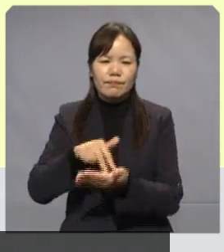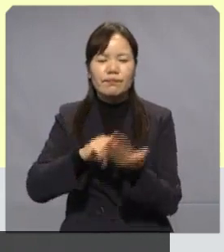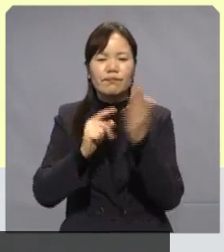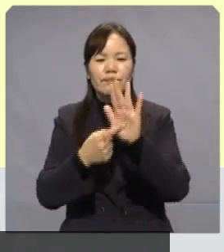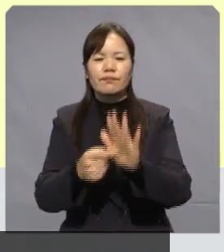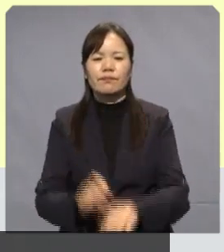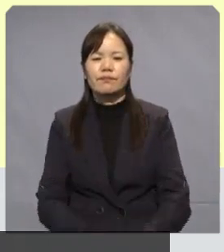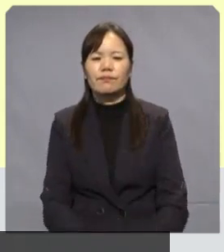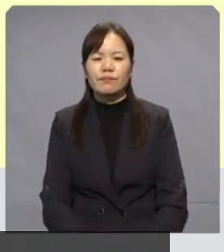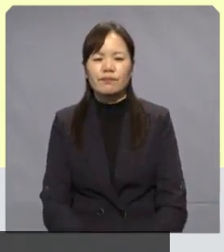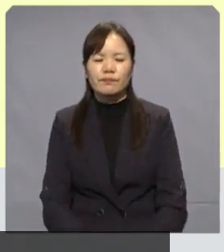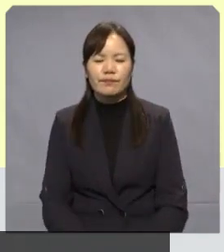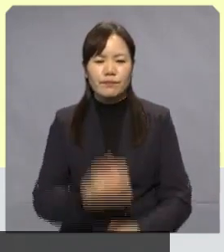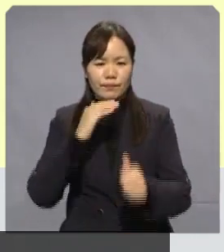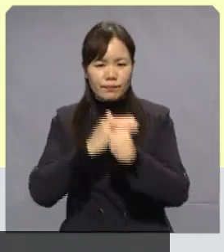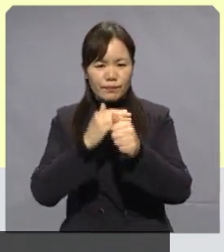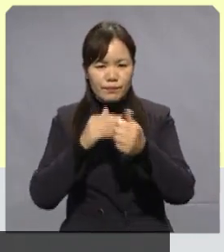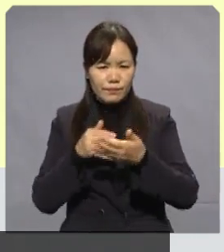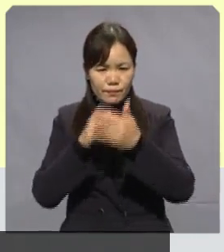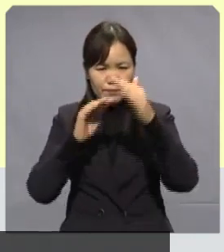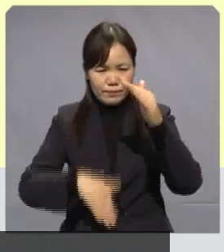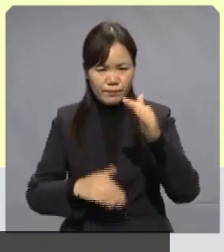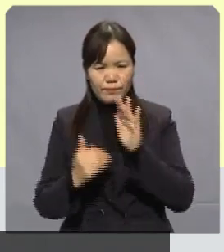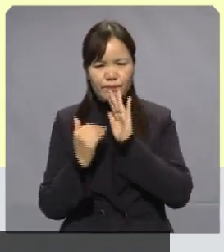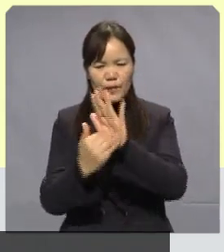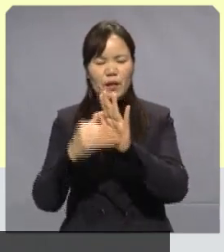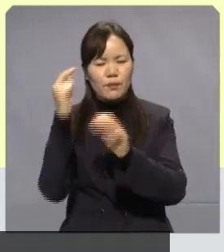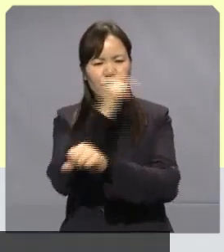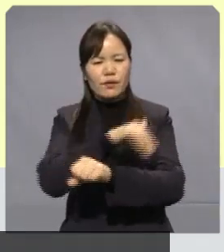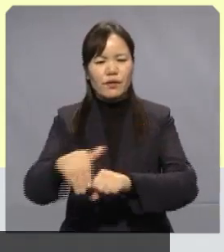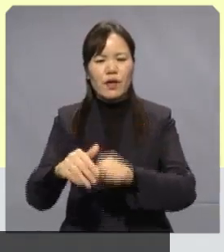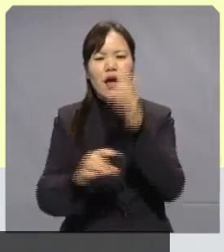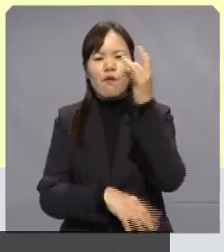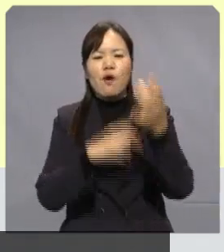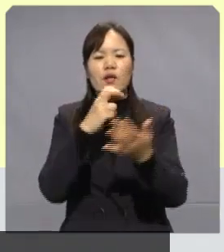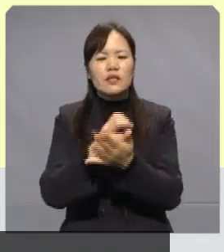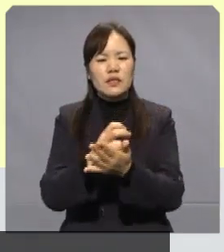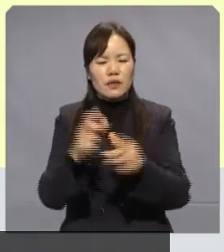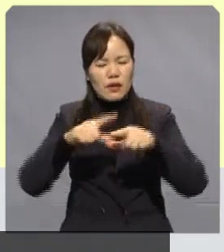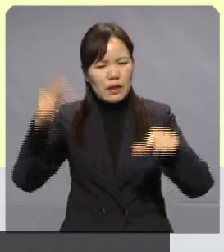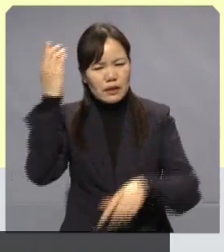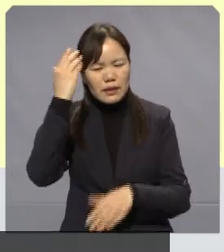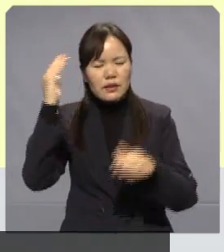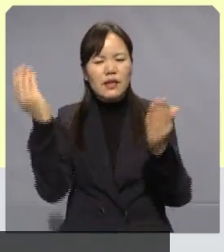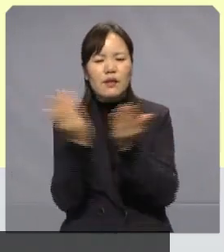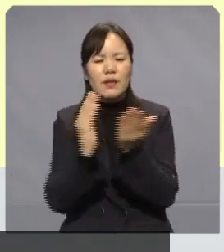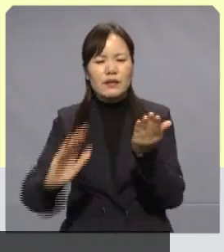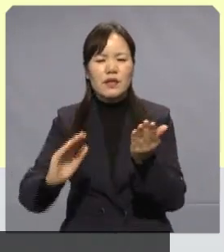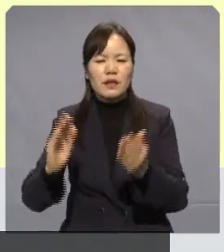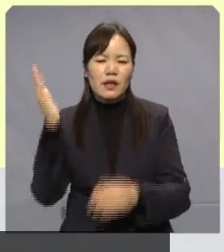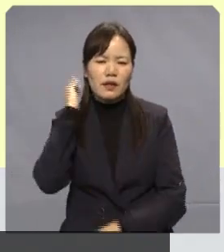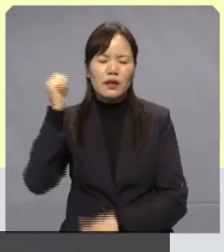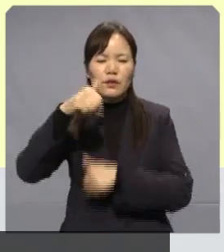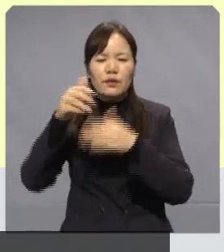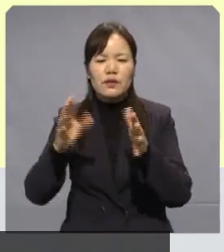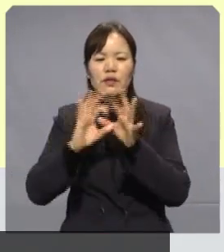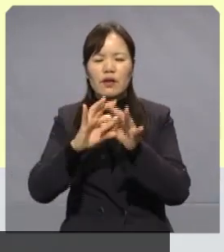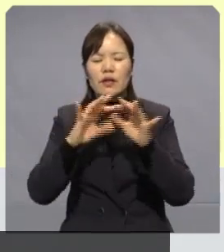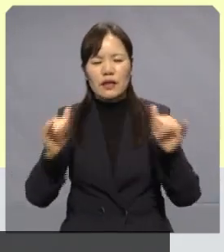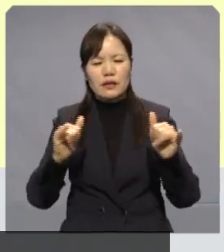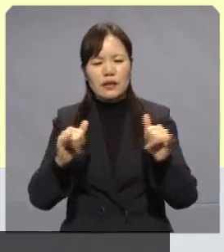있습니다. 해임 건의안 거부 방침인데요. 원칙과 상식에 반하는 일이다. 대통령실의 한